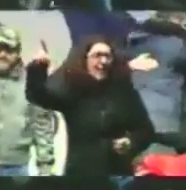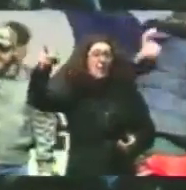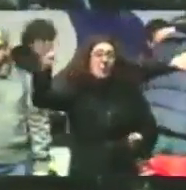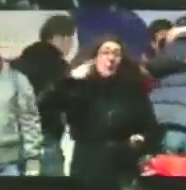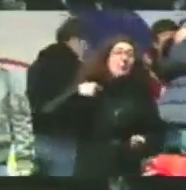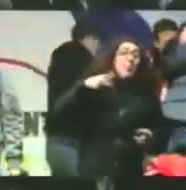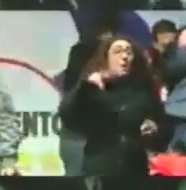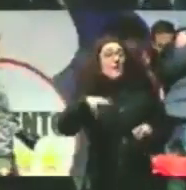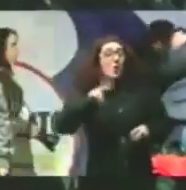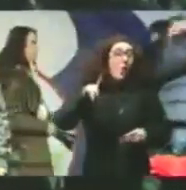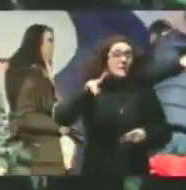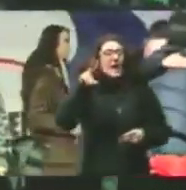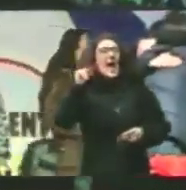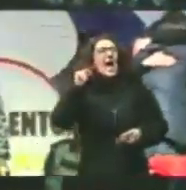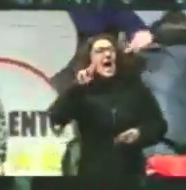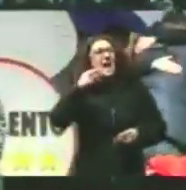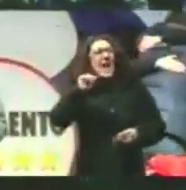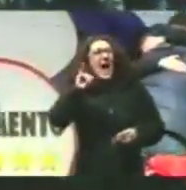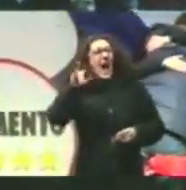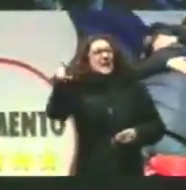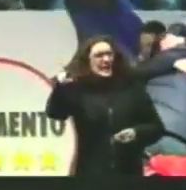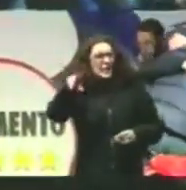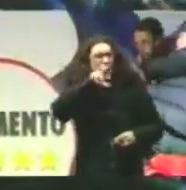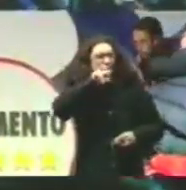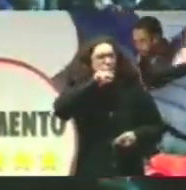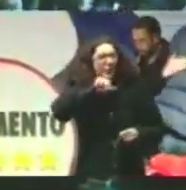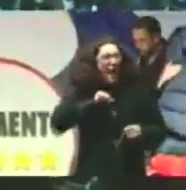che a quanto pare in Rai non si parlerà di exit poll